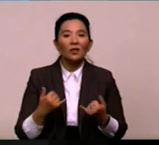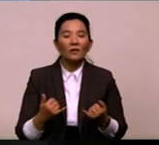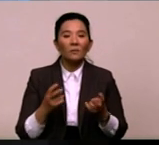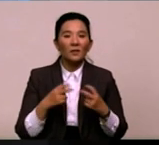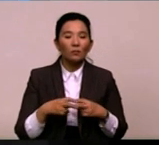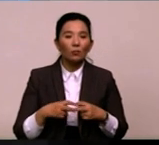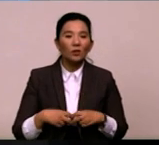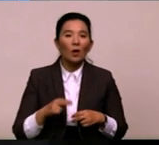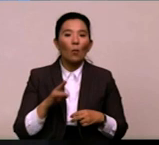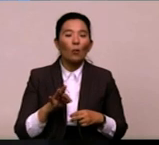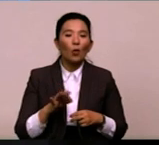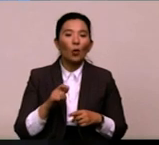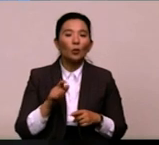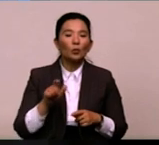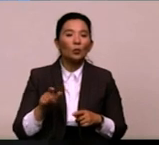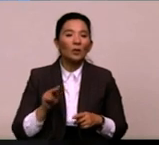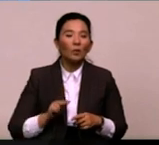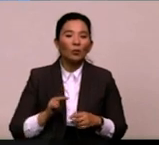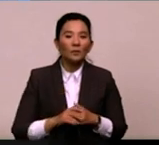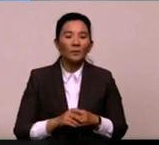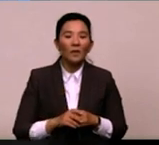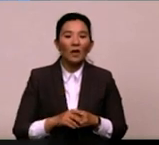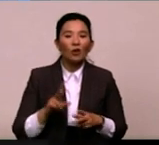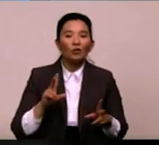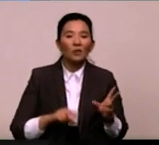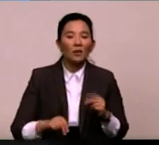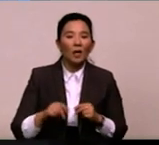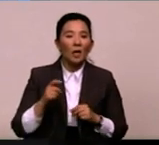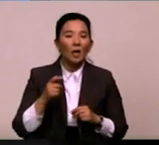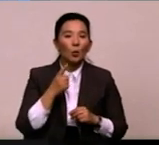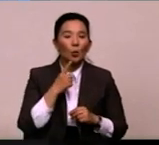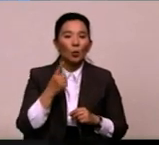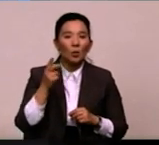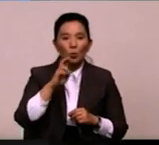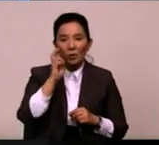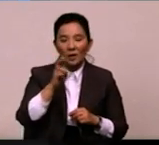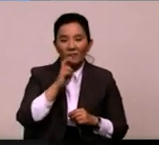Давайте посмотрим по должностям. Значит,